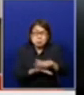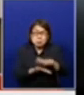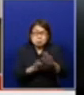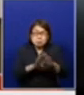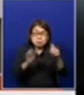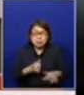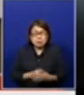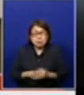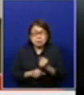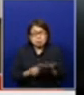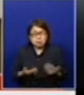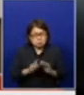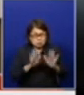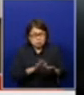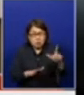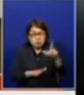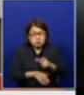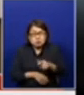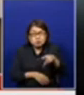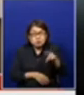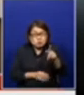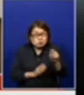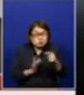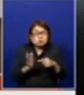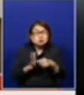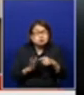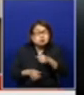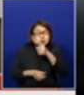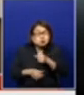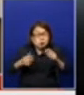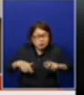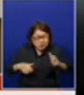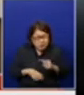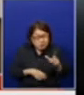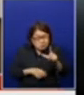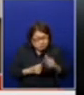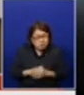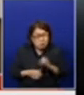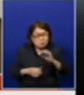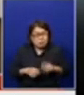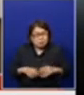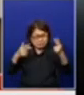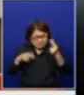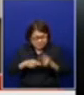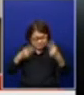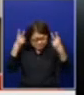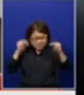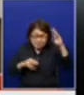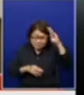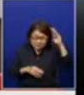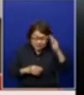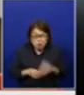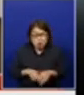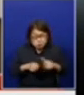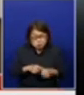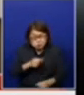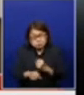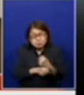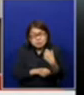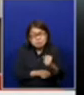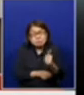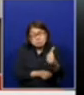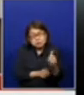าลุงตู่เอาละครับลุงตู่ต้องการอยู่20ปีลุงตู่ก็อาจจะโชคดีครับถ้าลุงตู่บริหารเรื่องโ